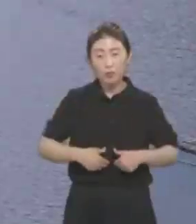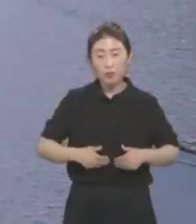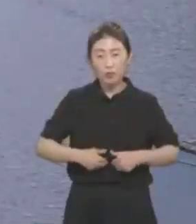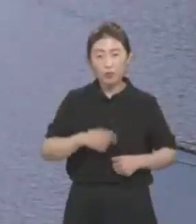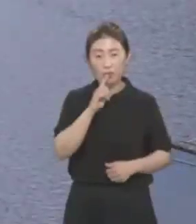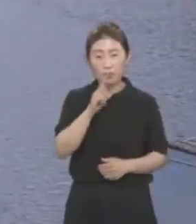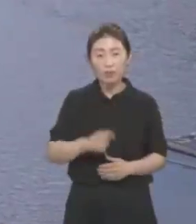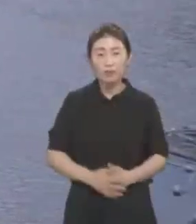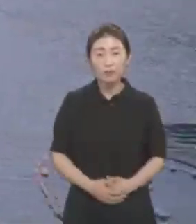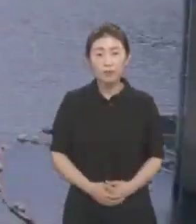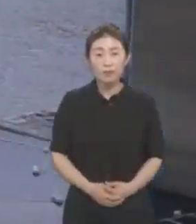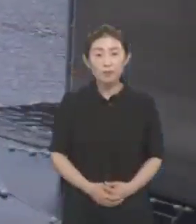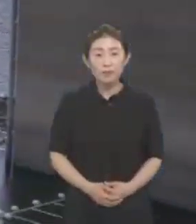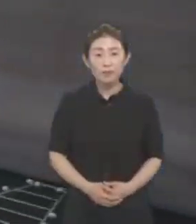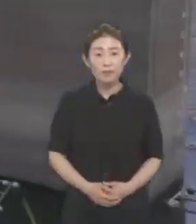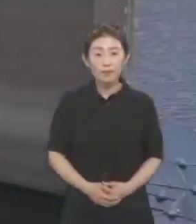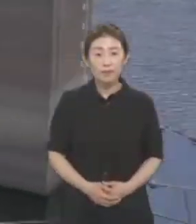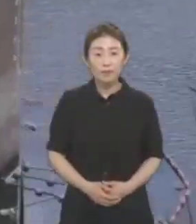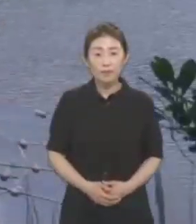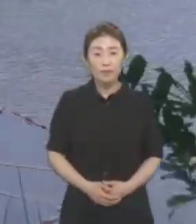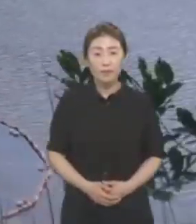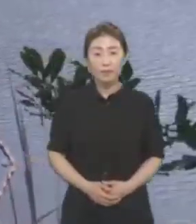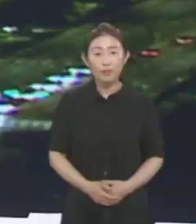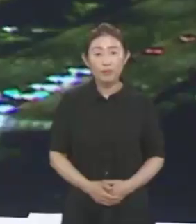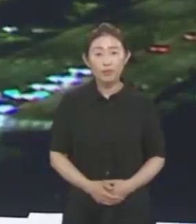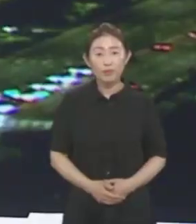필요성이 크다고 밝혔습니다.